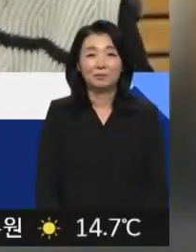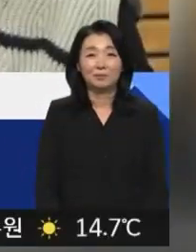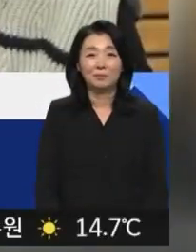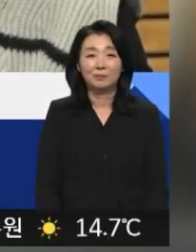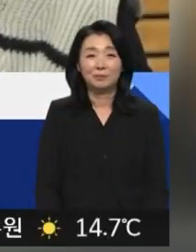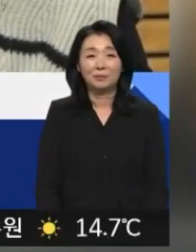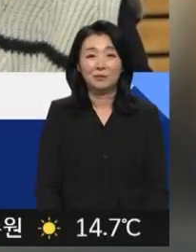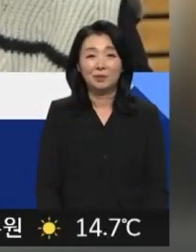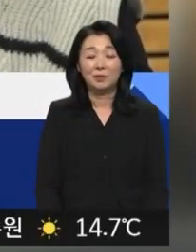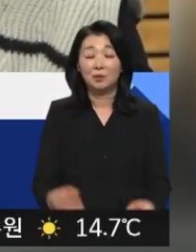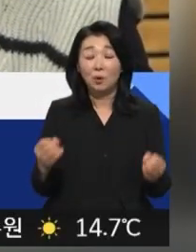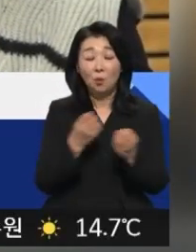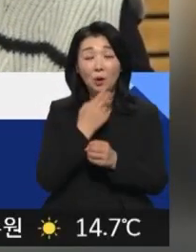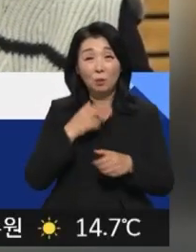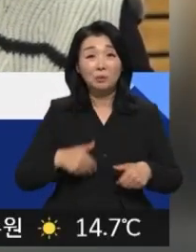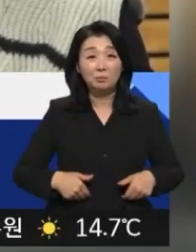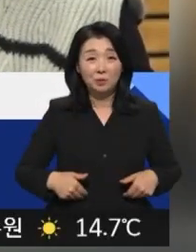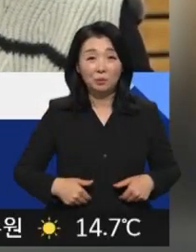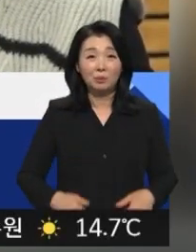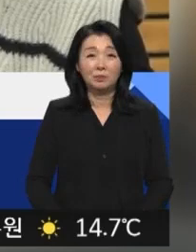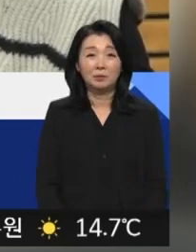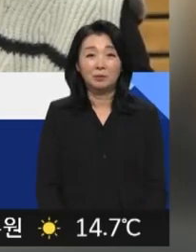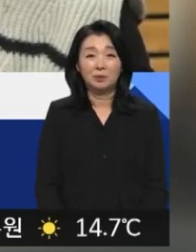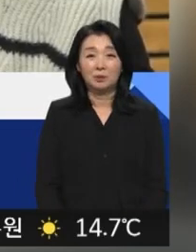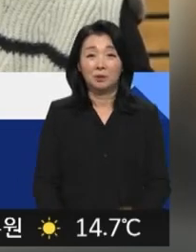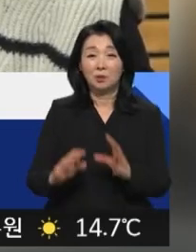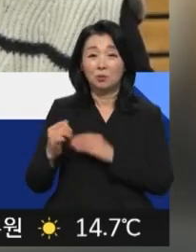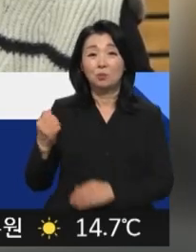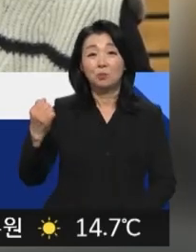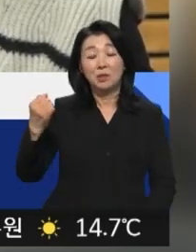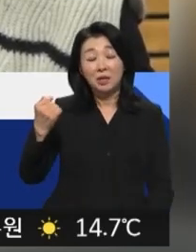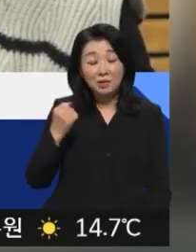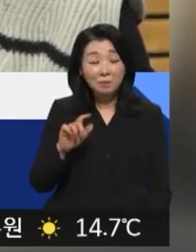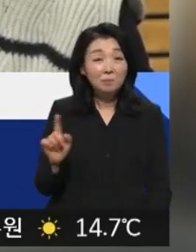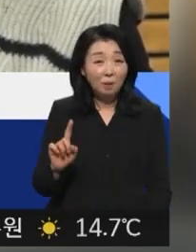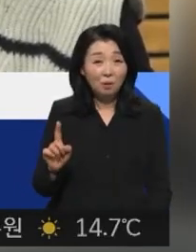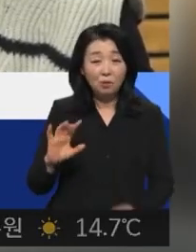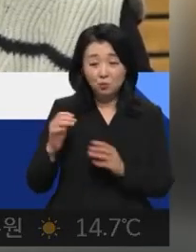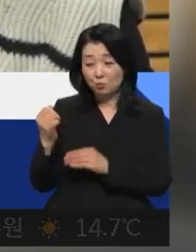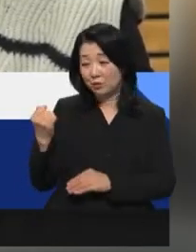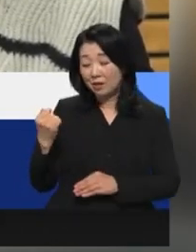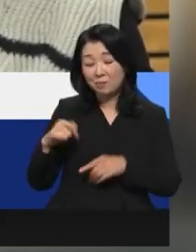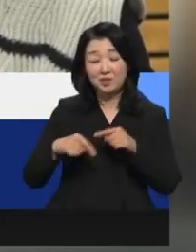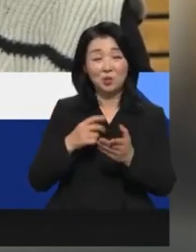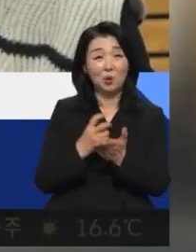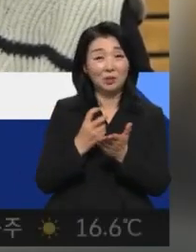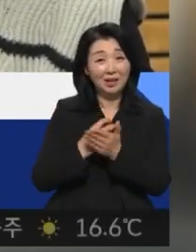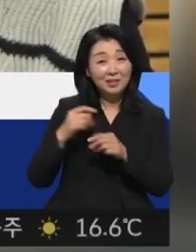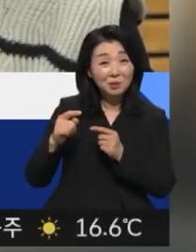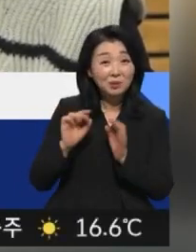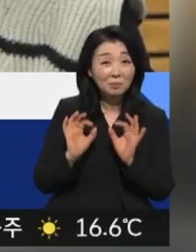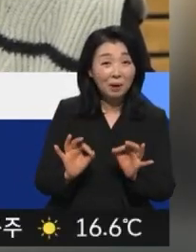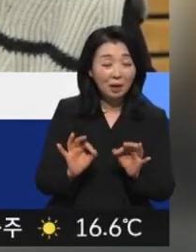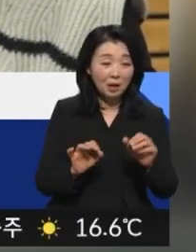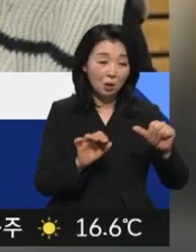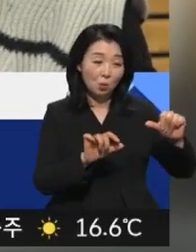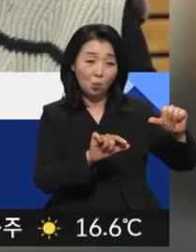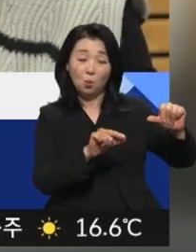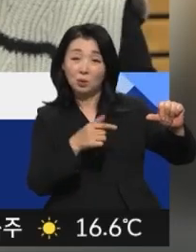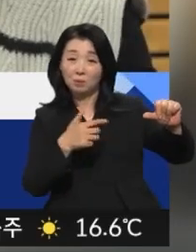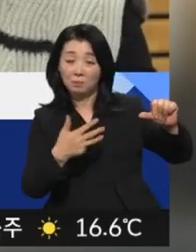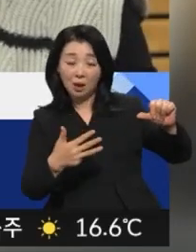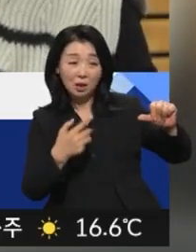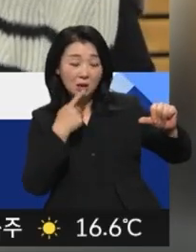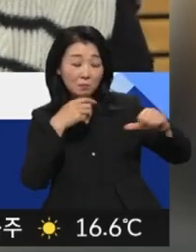분명한 건 오해가 없도록 해야 되기 때문에 우리 국민의힘의 강령, 그러니까 국민의힘의 정강정책을 보면 이 5.18